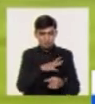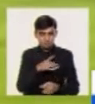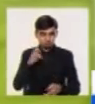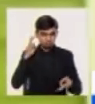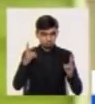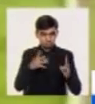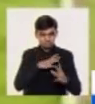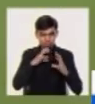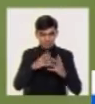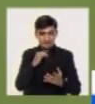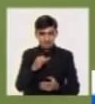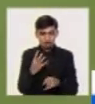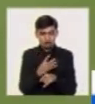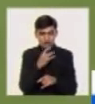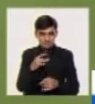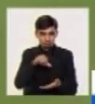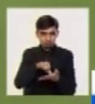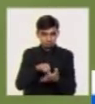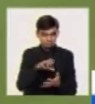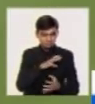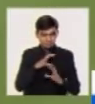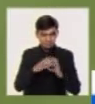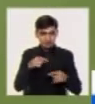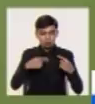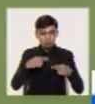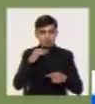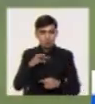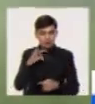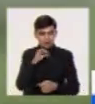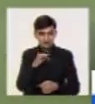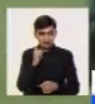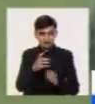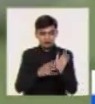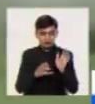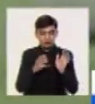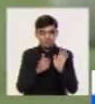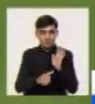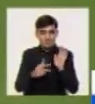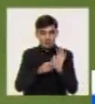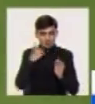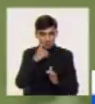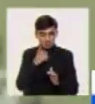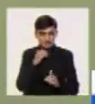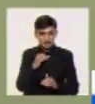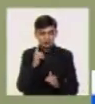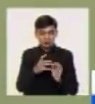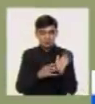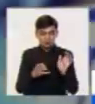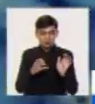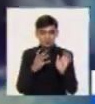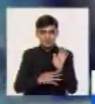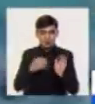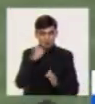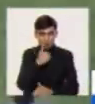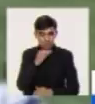футболшы 4-1 әлем чемпионатына қатысқан. Спортшы 1986 жылы әлем чемпионы және 1990